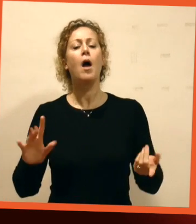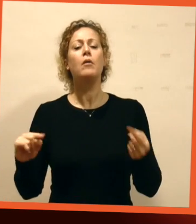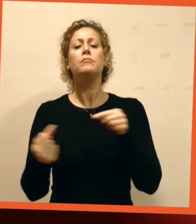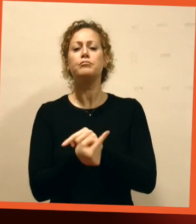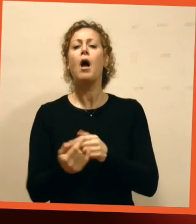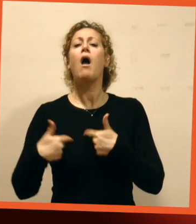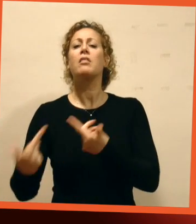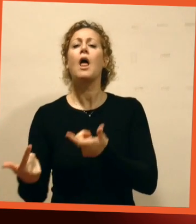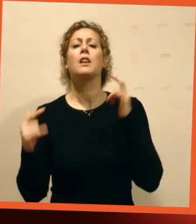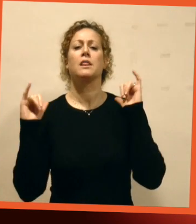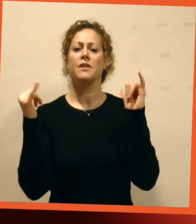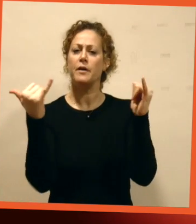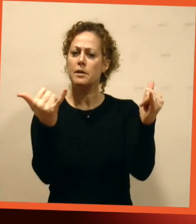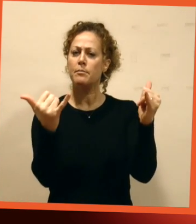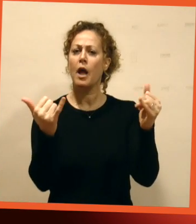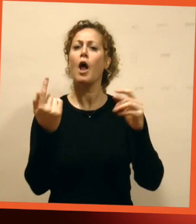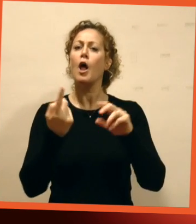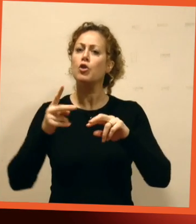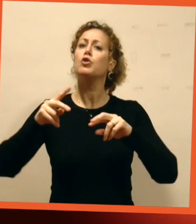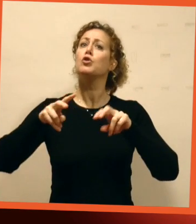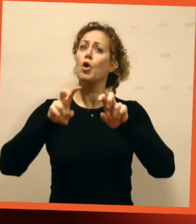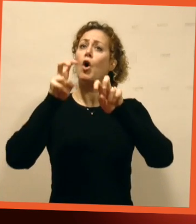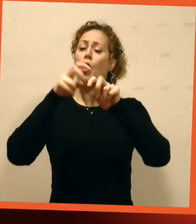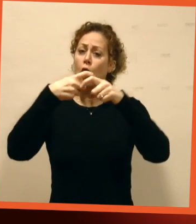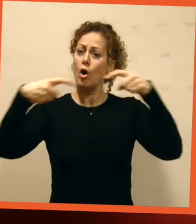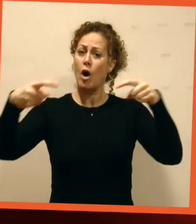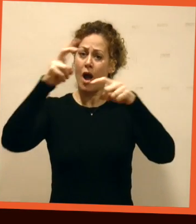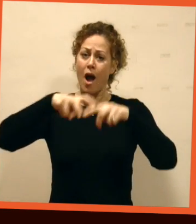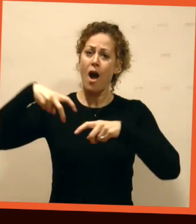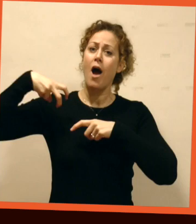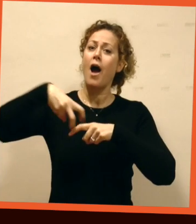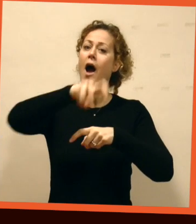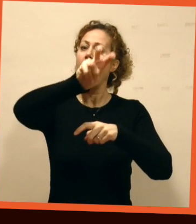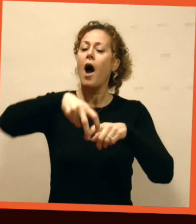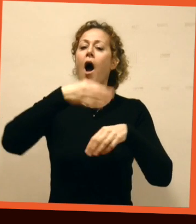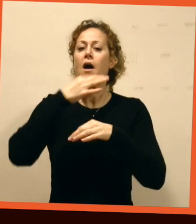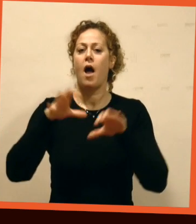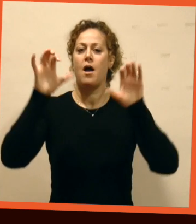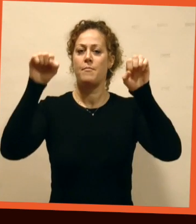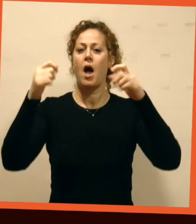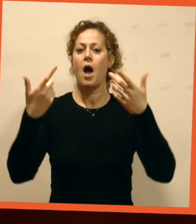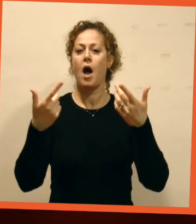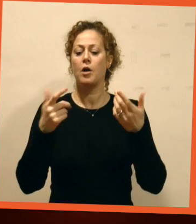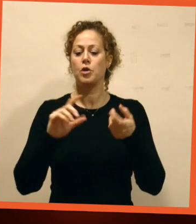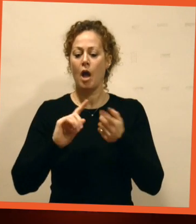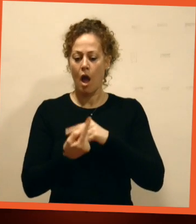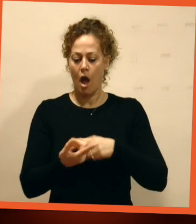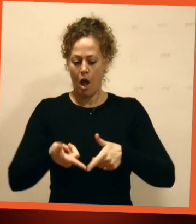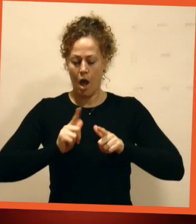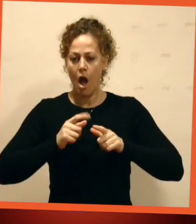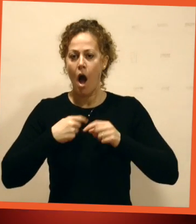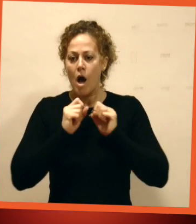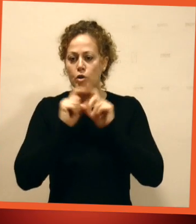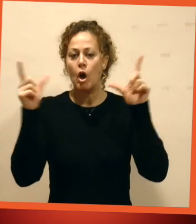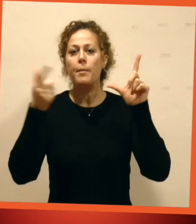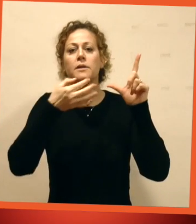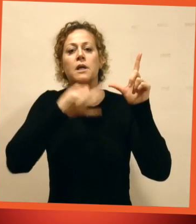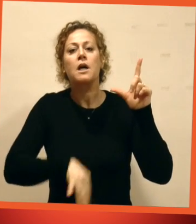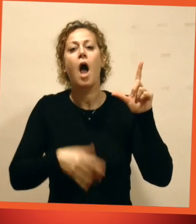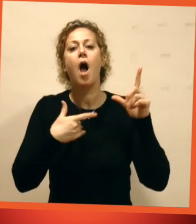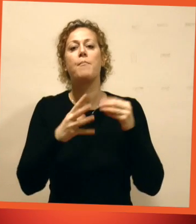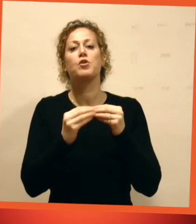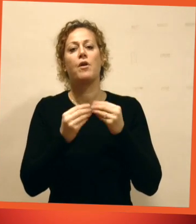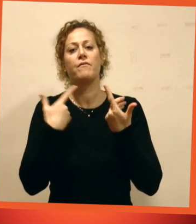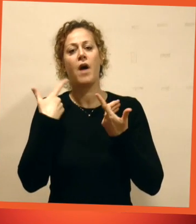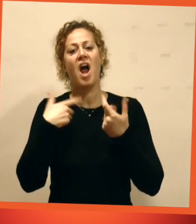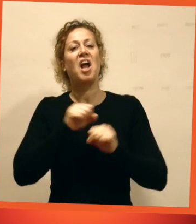stregua degli altri, facendo quello che può fare e soprattutto sorprendendosi del poter fare molto di più di quello che